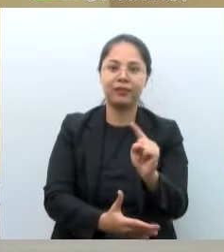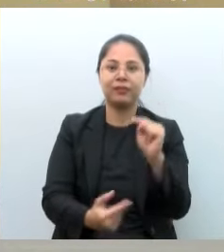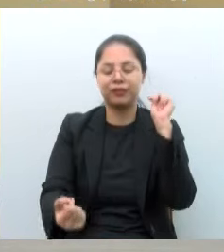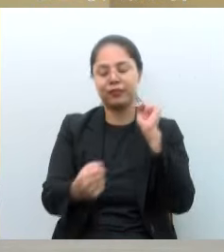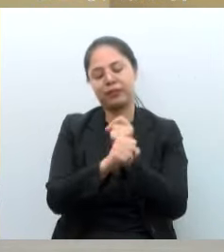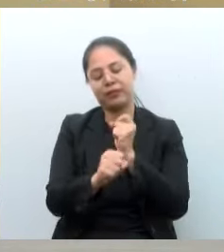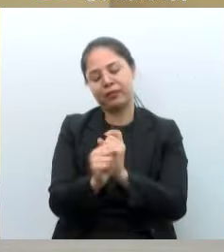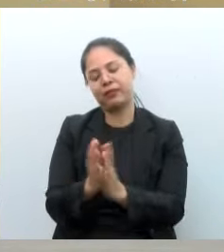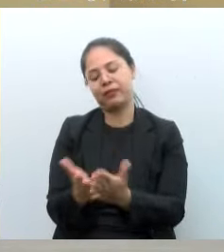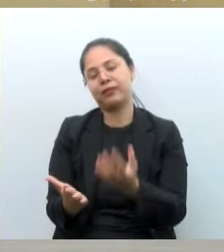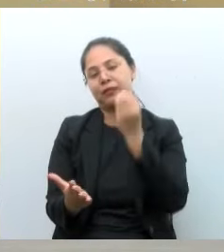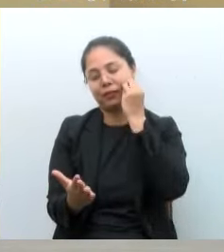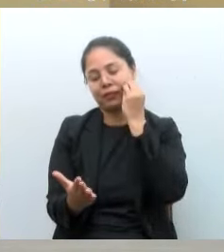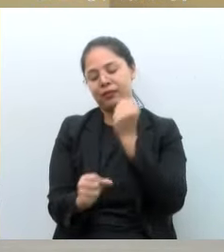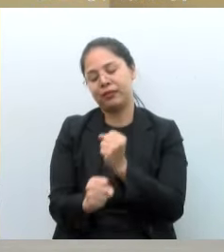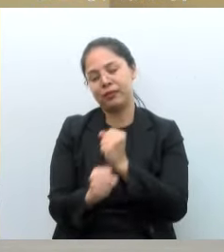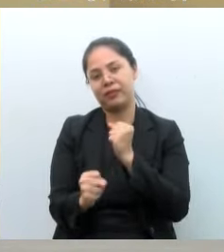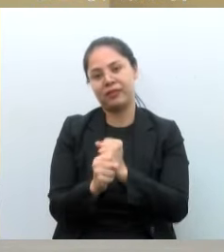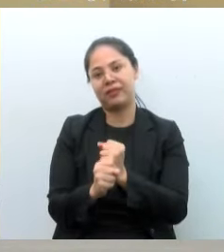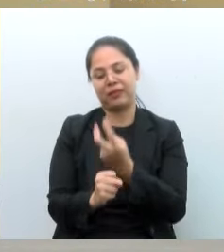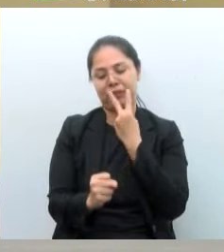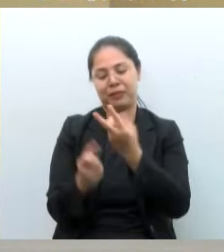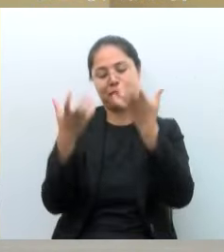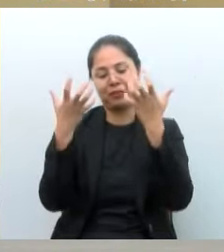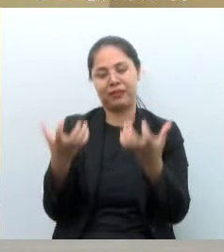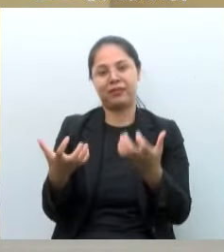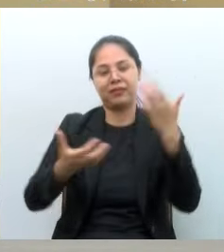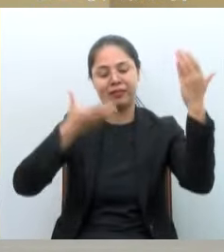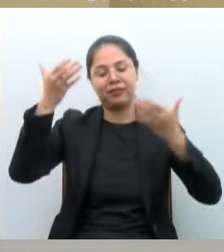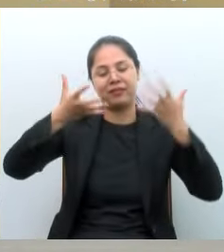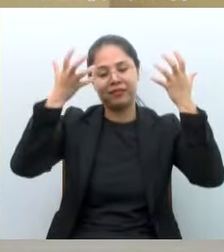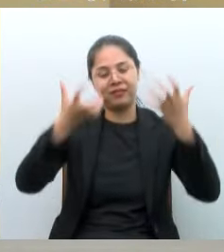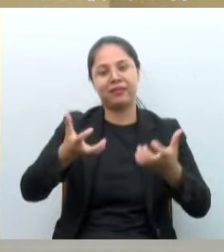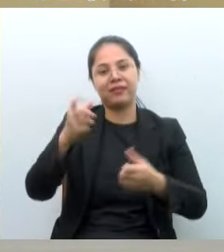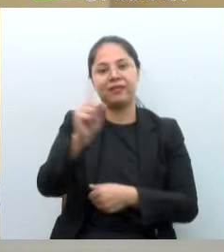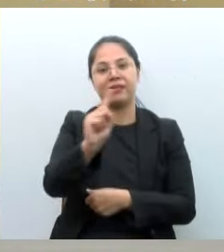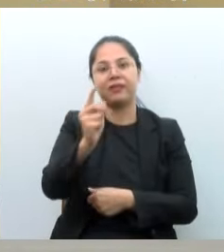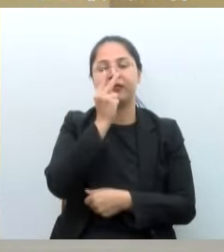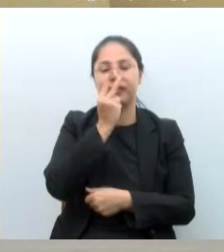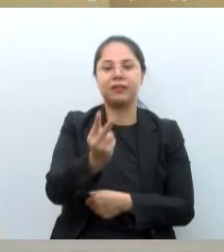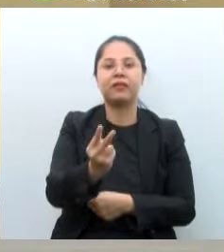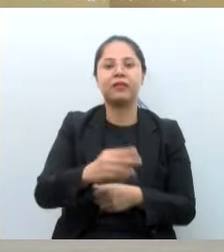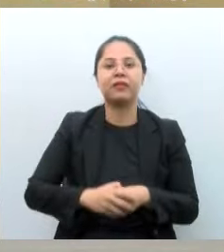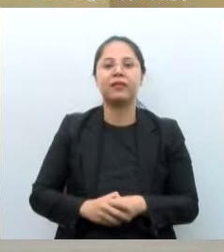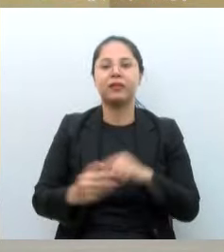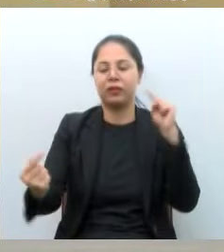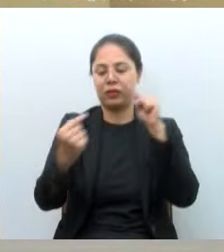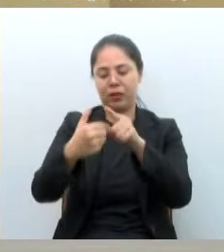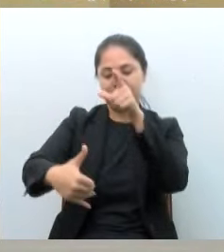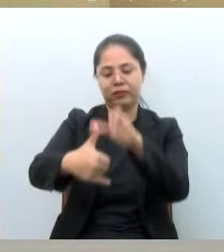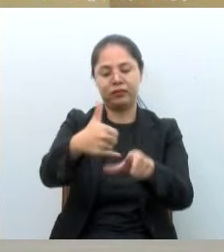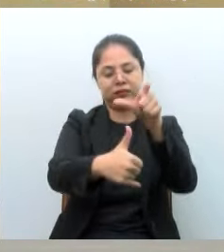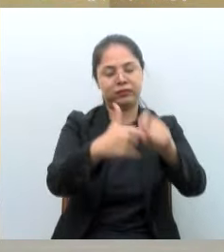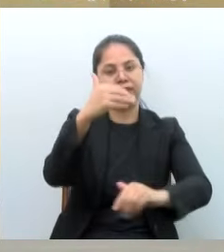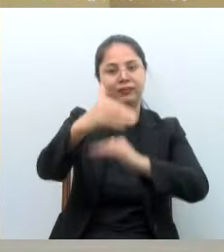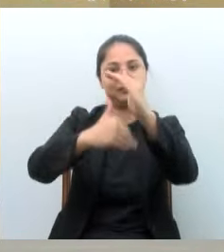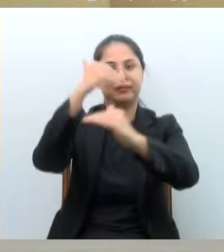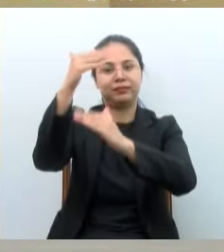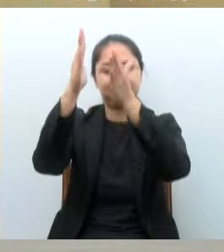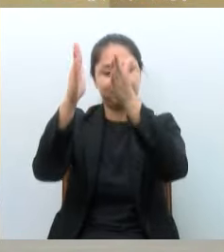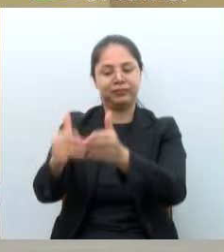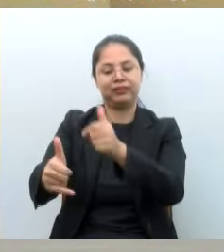านมากเกินไปหรือเปล่ากิจกรรมมากเกินไปหรือเปล่านะครับแล้วก็เหมาะสมต่อการที่จะพัฒนาเขาให้เป็น